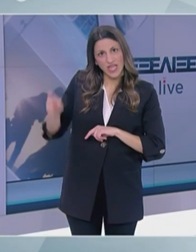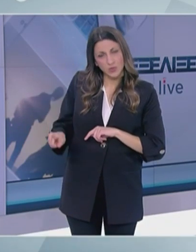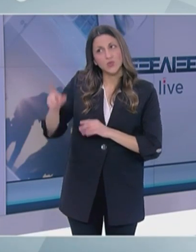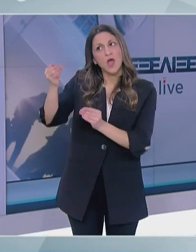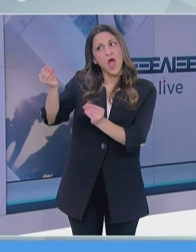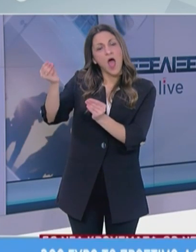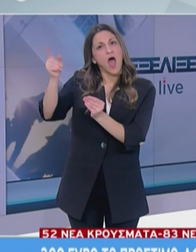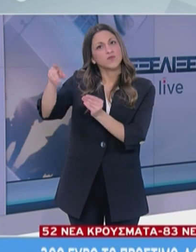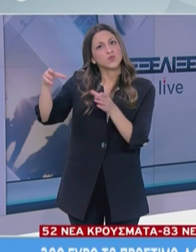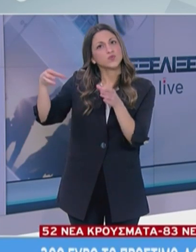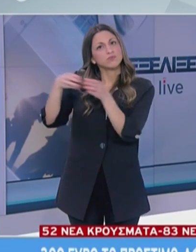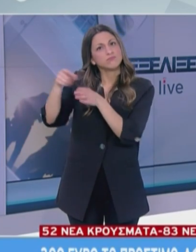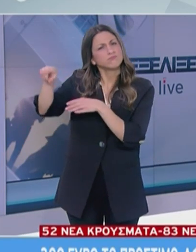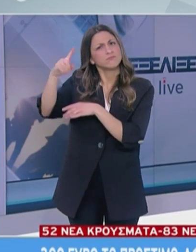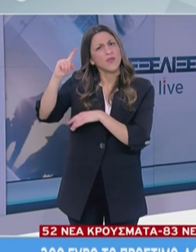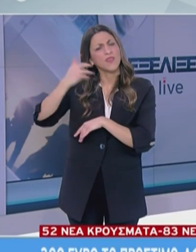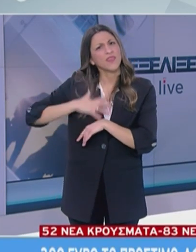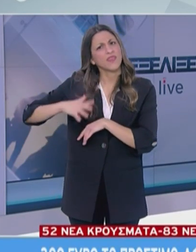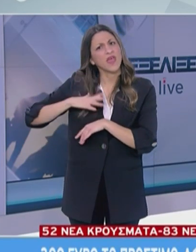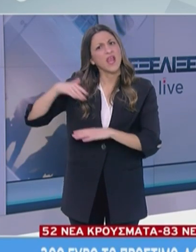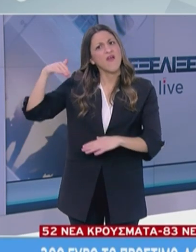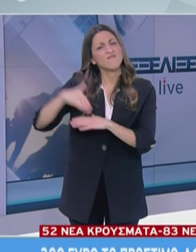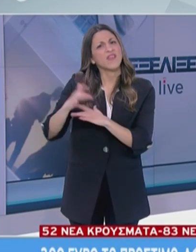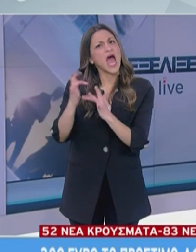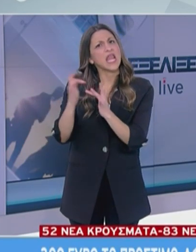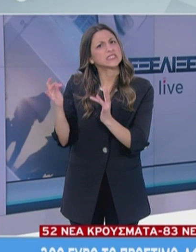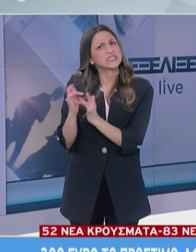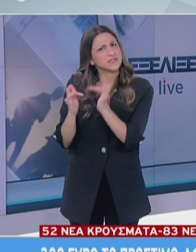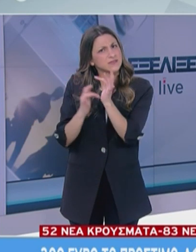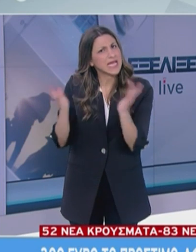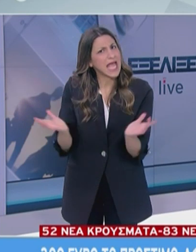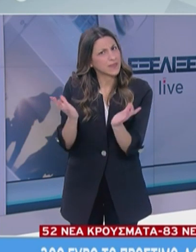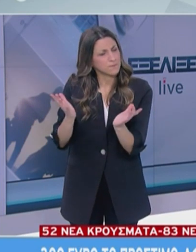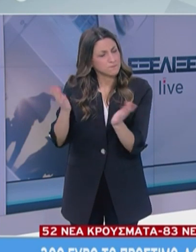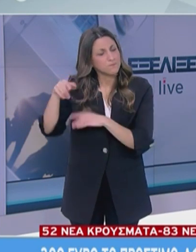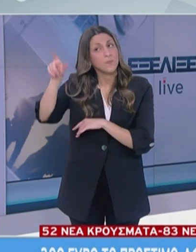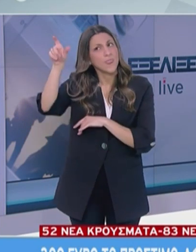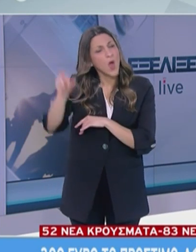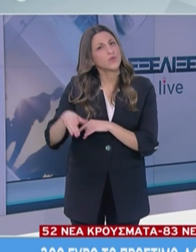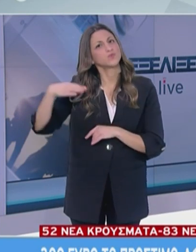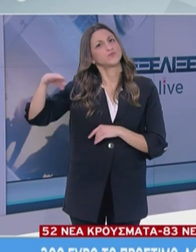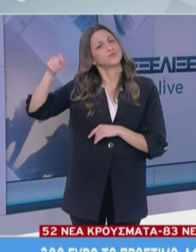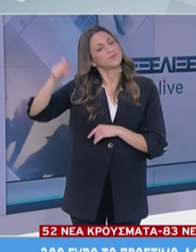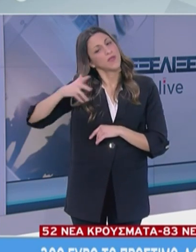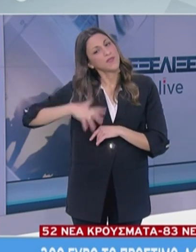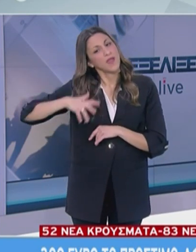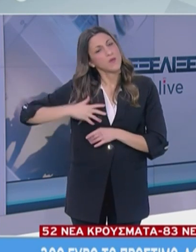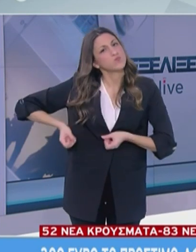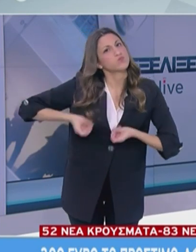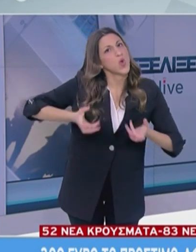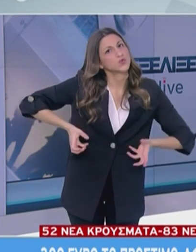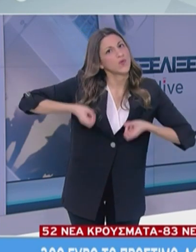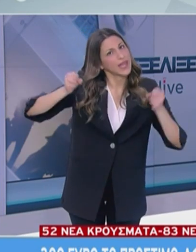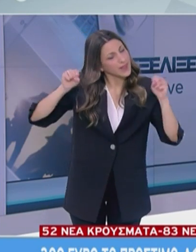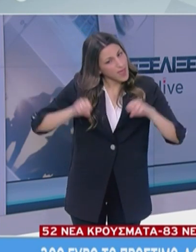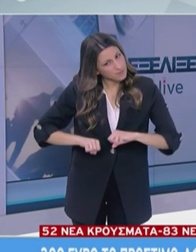παραδώσει κατοίκον του Αγίου Φως στους κατοίκους του Δήμου το βράδυ της Ανάστασης. Αν και αντιλαμβανόμαστε πλήρως την ευαισθησία και τη διάθεση για προσφορά